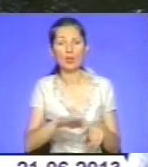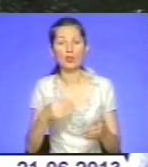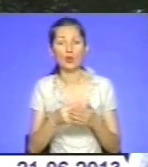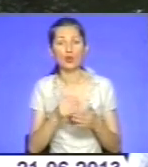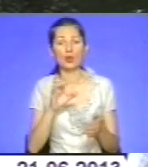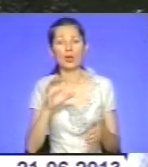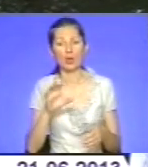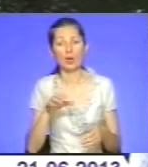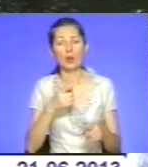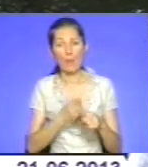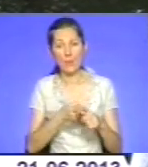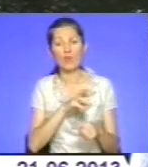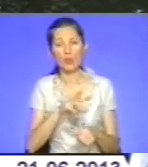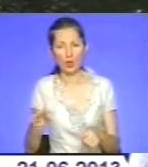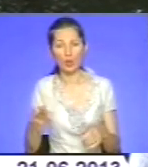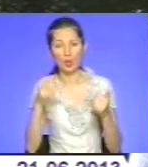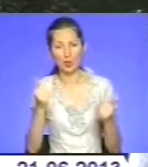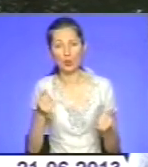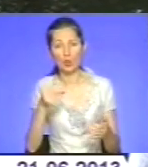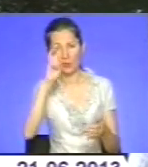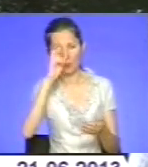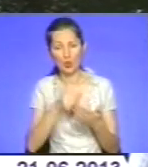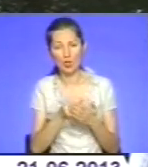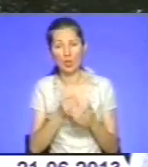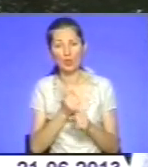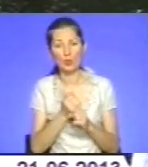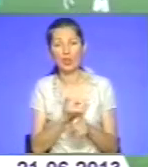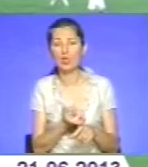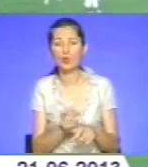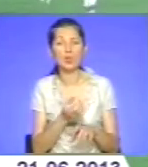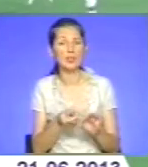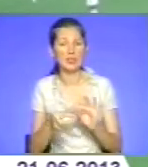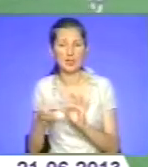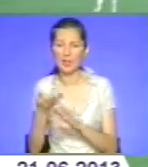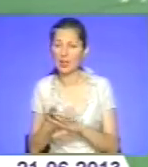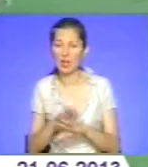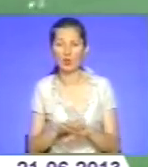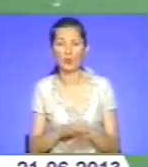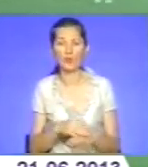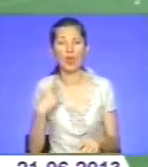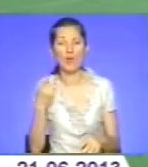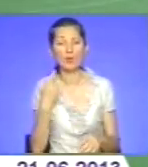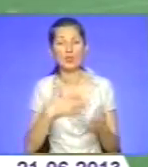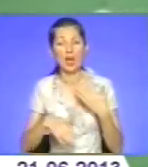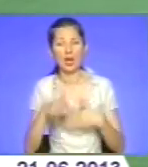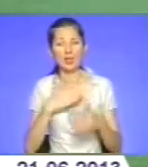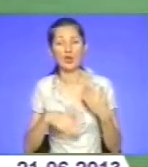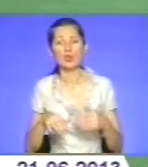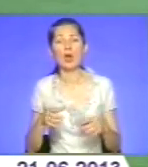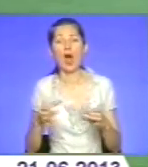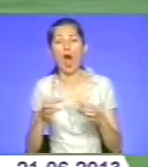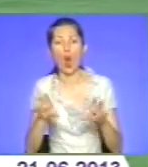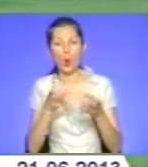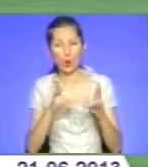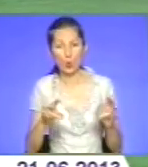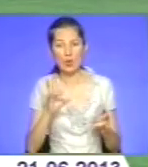півмільйона. Сьогодні з бюджету це зробити дуже складно. Області радіють за вихід футбольного клубу «Нива» у першу